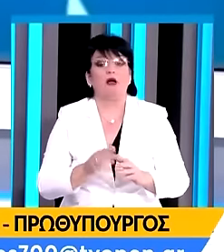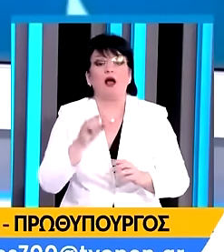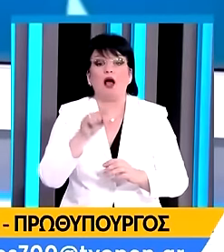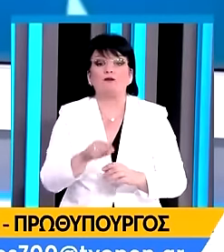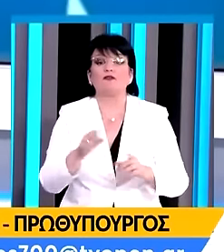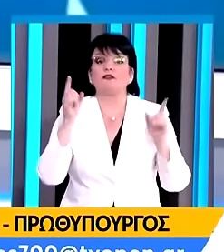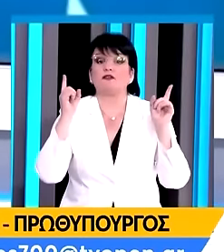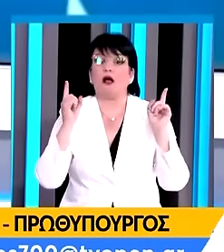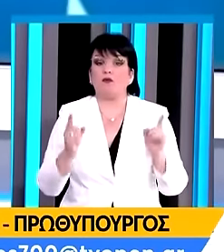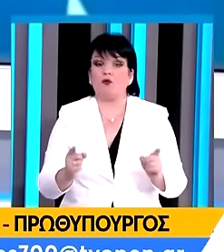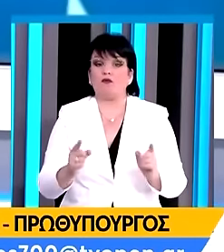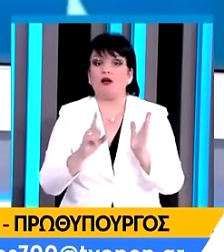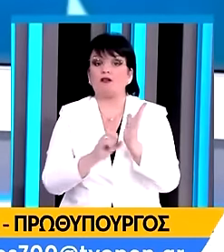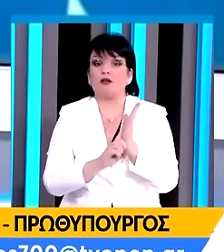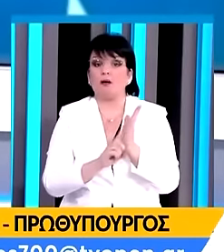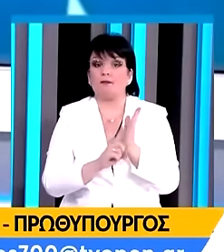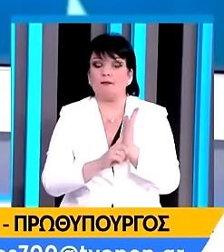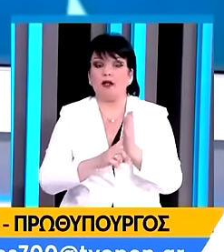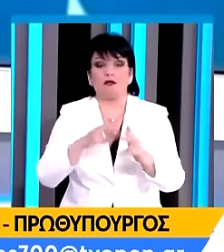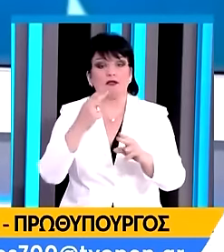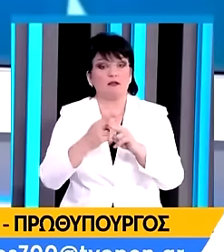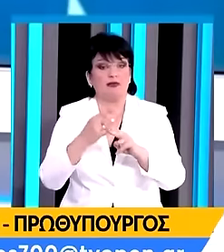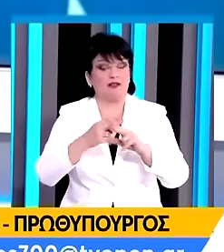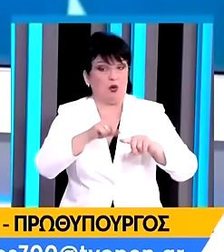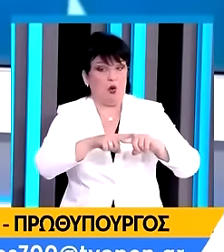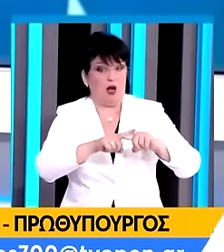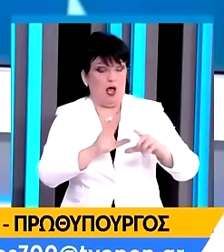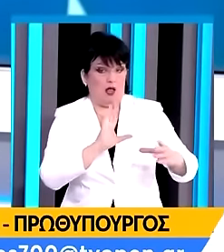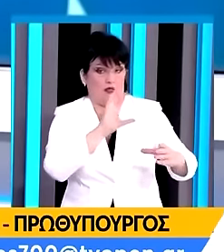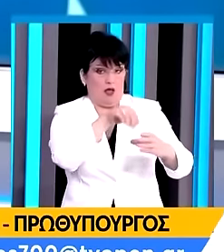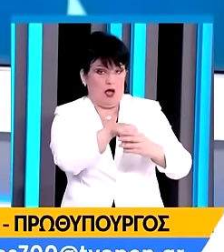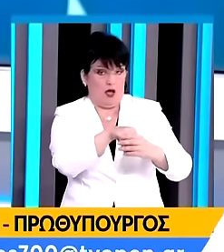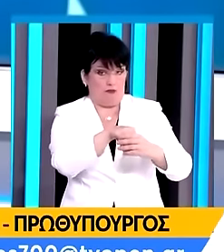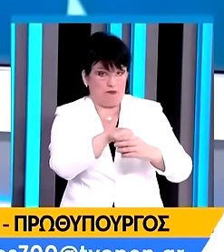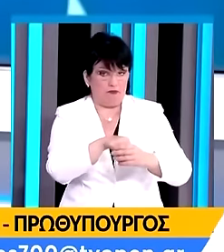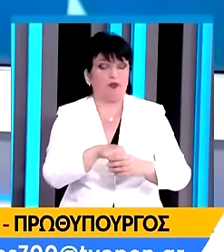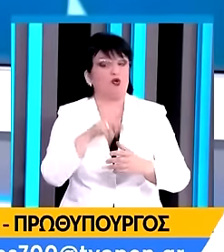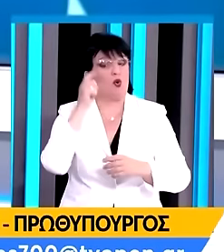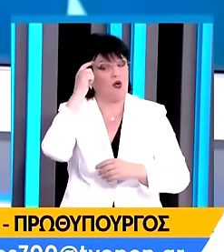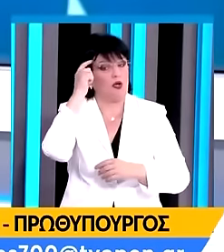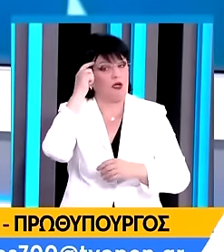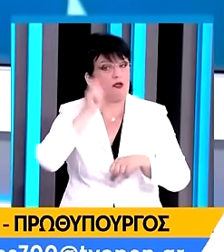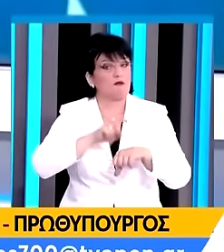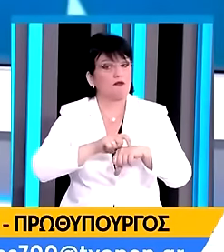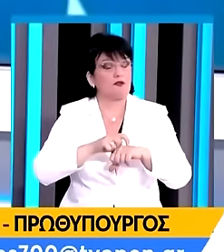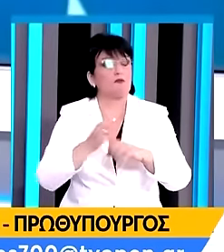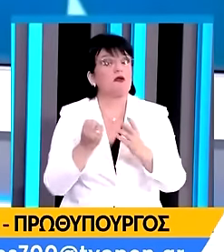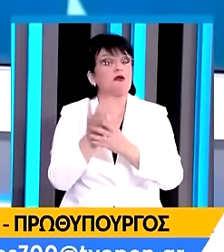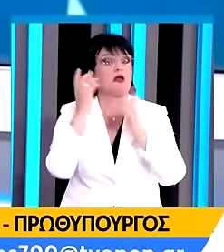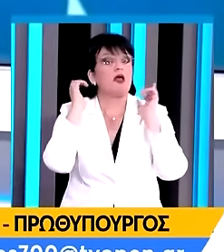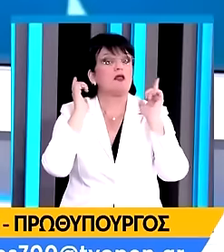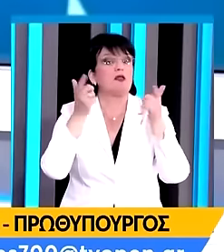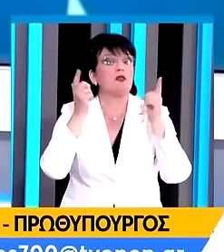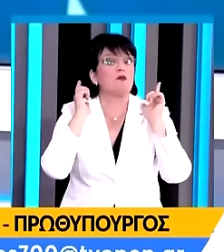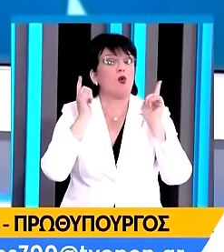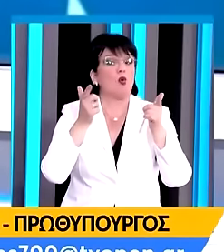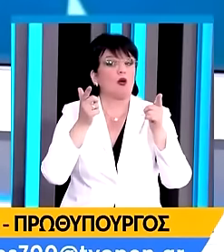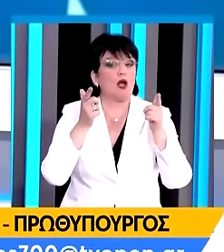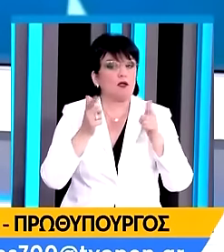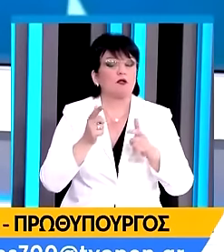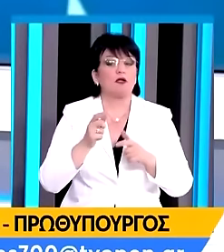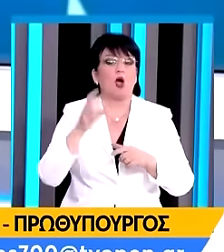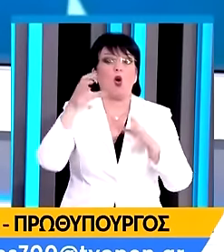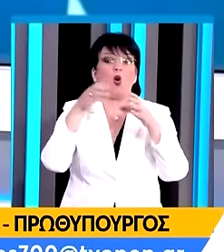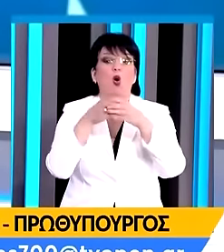οι αποφάσεις πρέπει να έχουν την Ελλάδα πρωταγωνίστρια και όχι ουραγό. Και όλοι αντιλαμβάνονται αυτή τη στιγμή ότι η Νέα Δημοκρατία είναι κατεξοχήν το κόμμα της